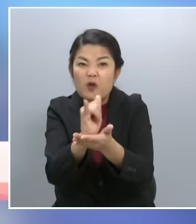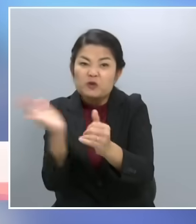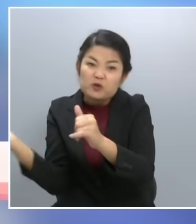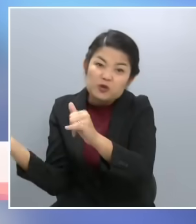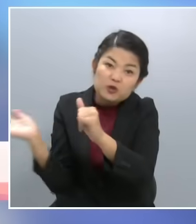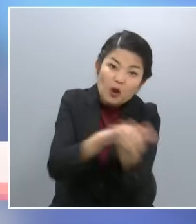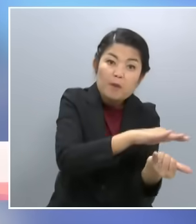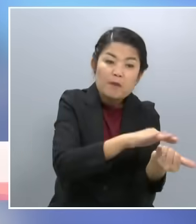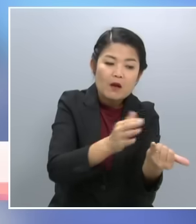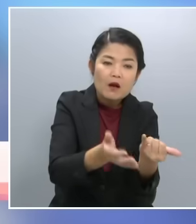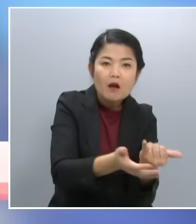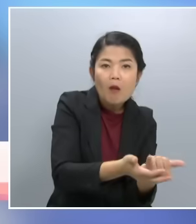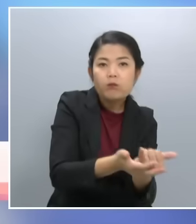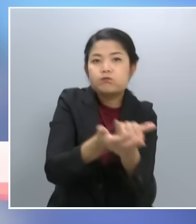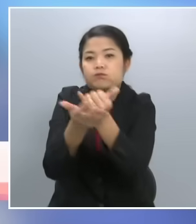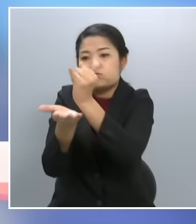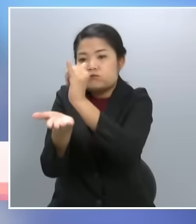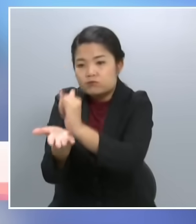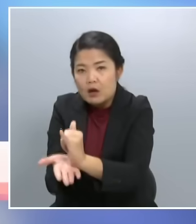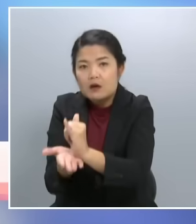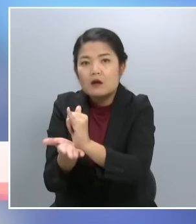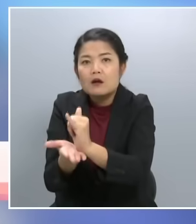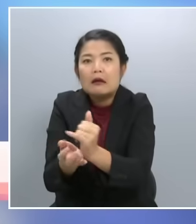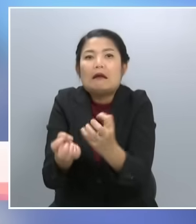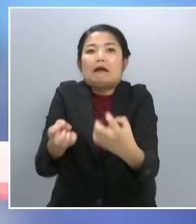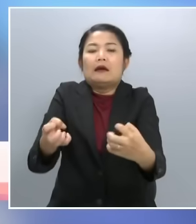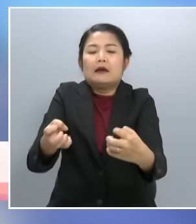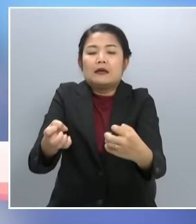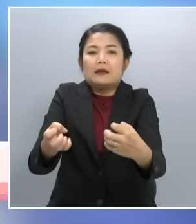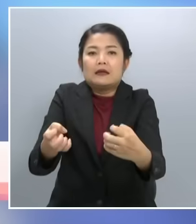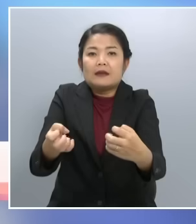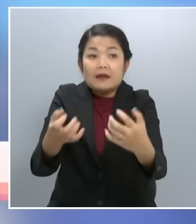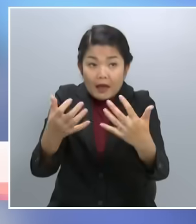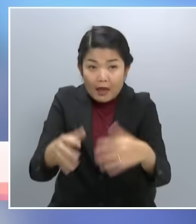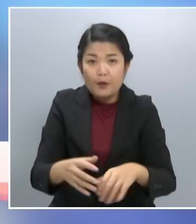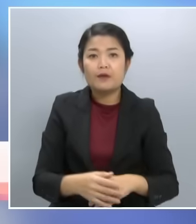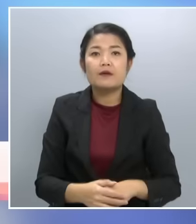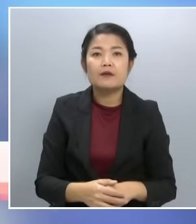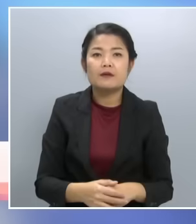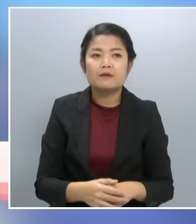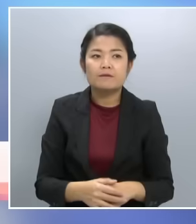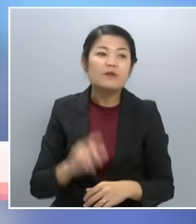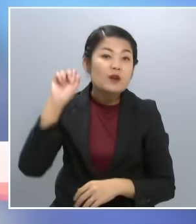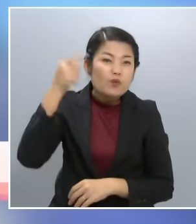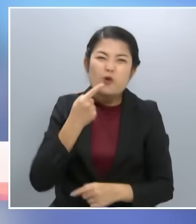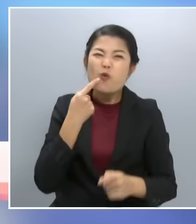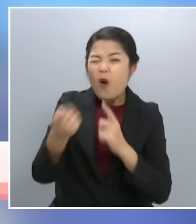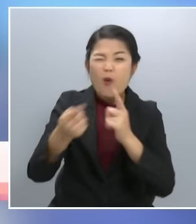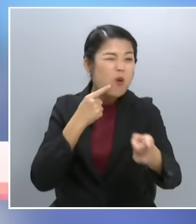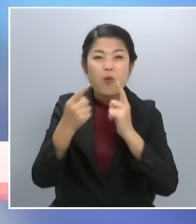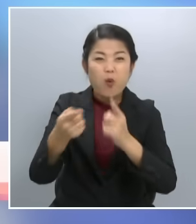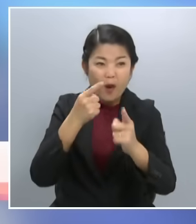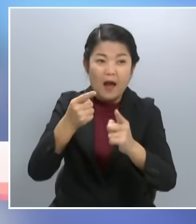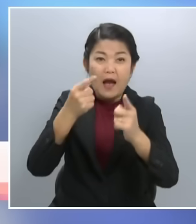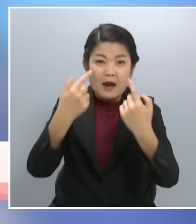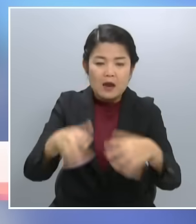อุ้มแพรวขึ้นมานอนบนเตียงแล้วแพรวเนี่ยเกิดอาการชักเกร็งซึ่งวันนั้นเธอเองก็ได้ต่อว่าโบ้ไปหลายอย่างแล้วหลังจาก